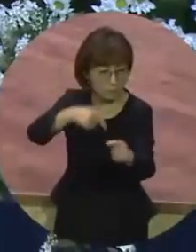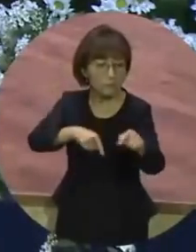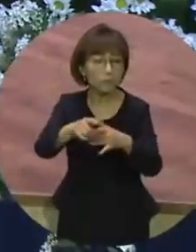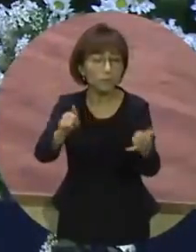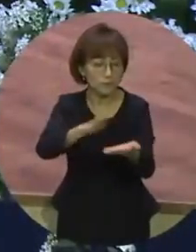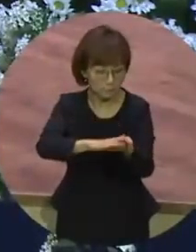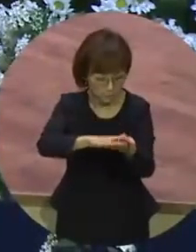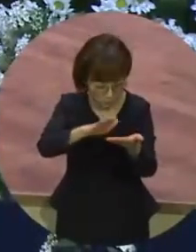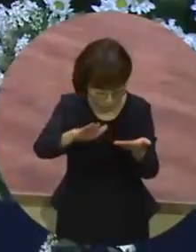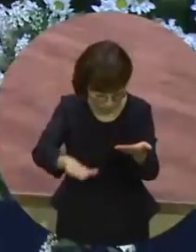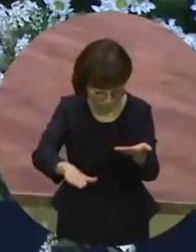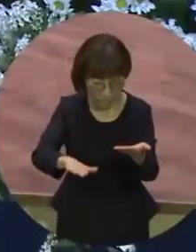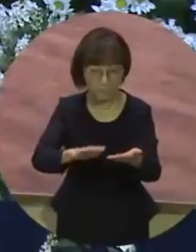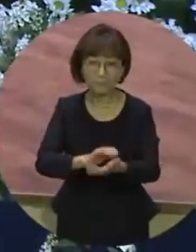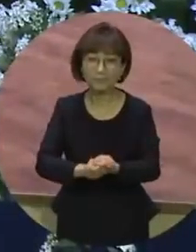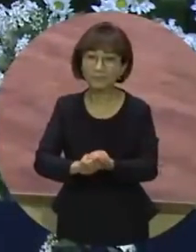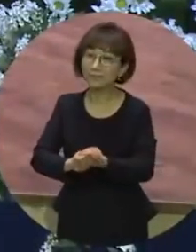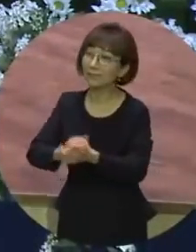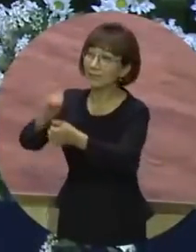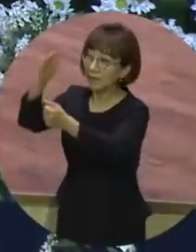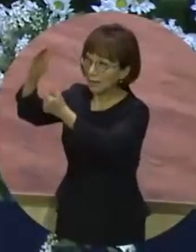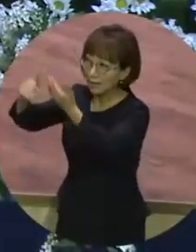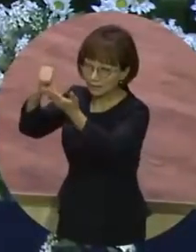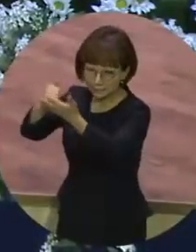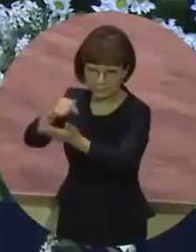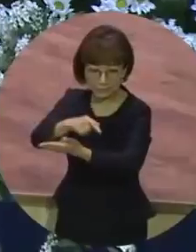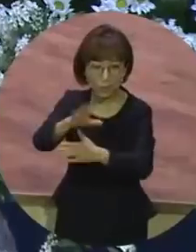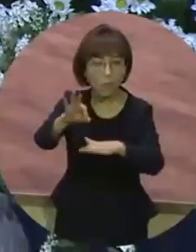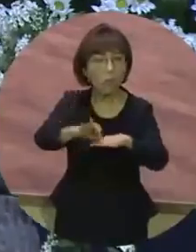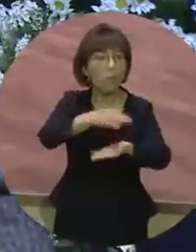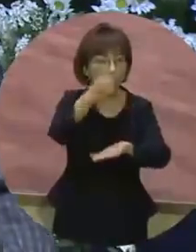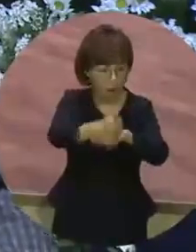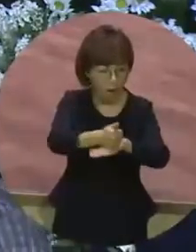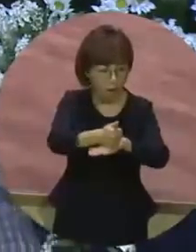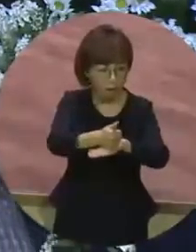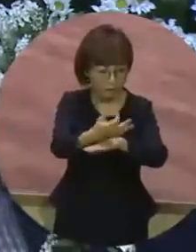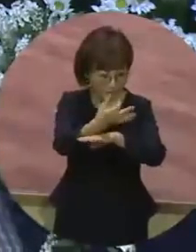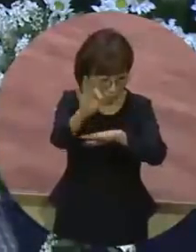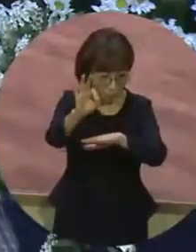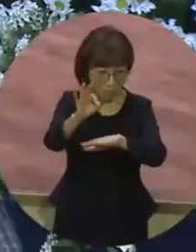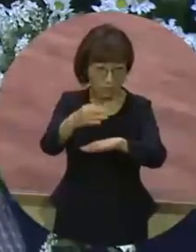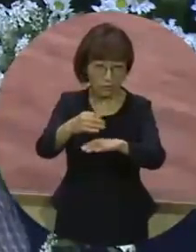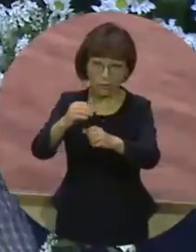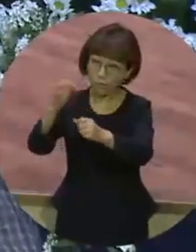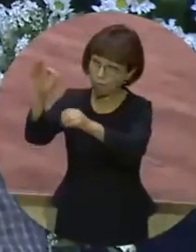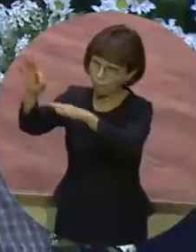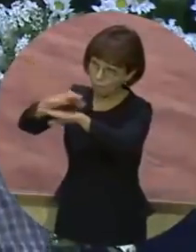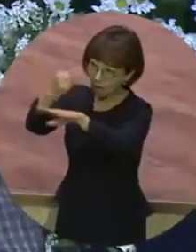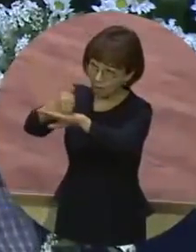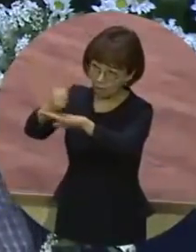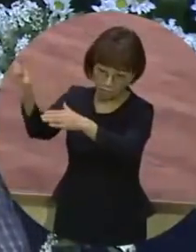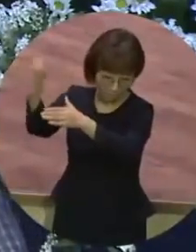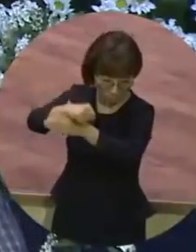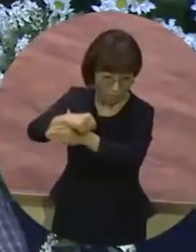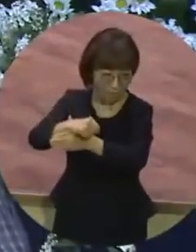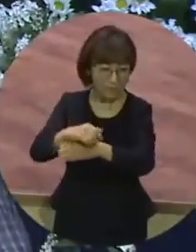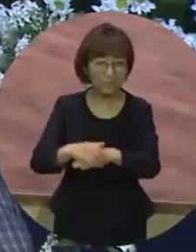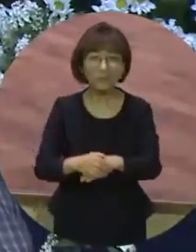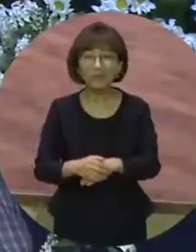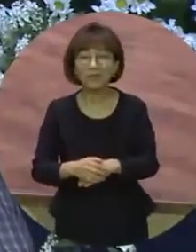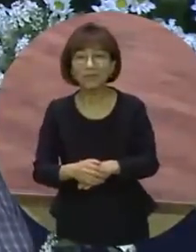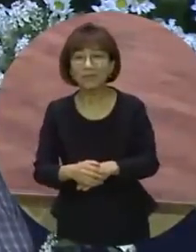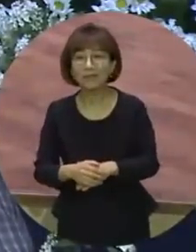그런 뜻이에요. 하나님이 당신을 왕으로 임명했다. 하나님 임명하신 왕. 다시 말해서